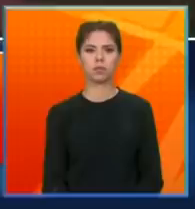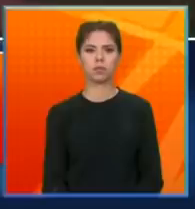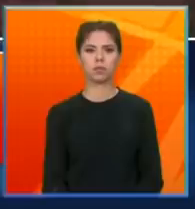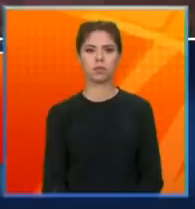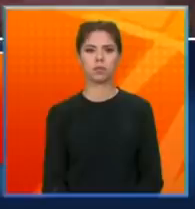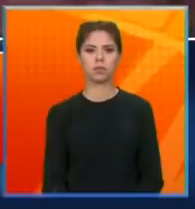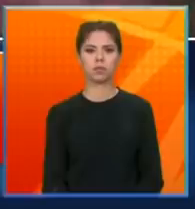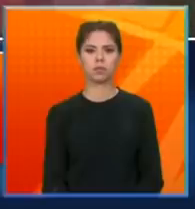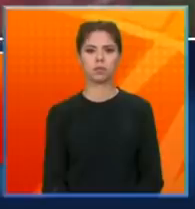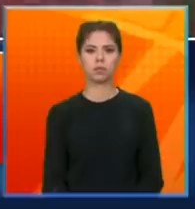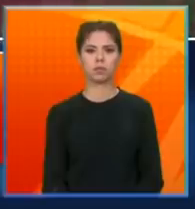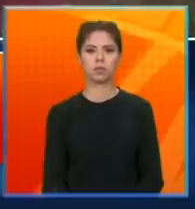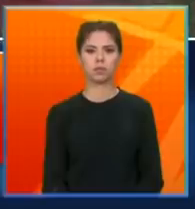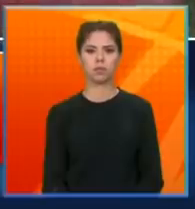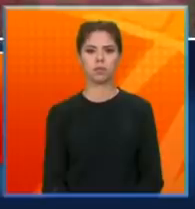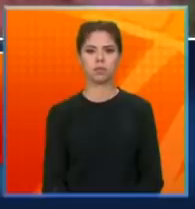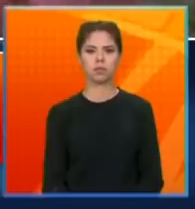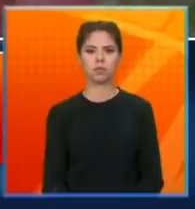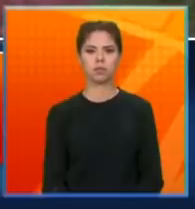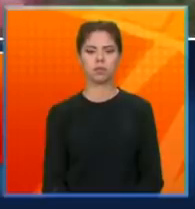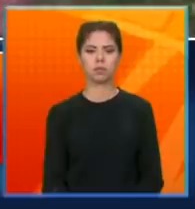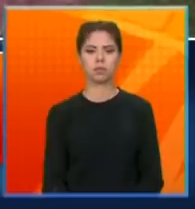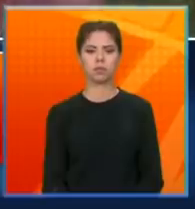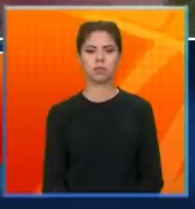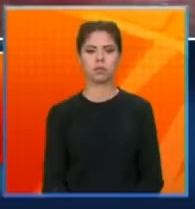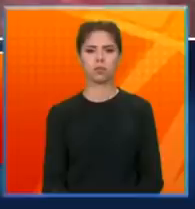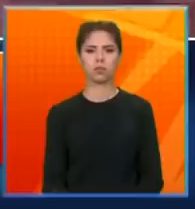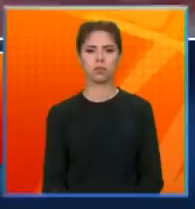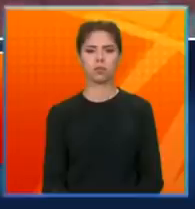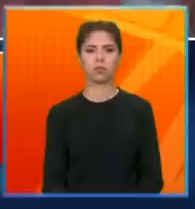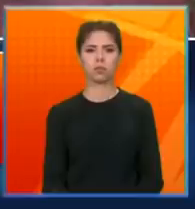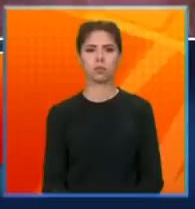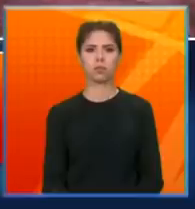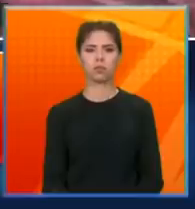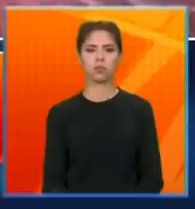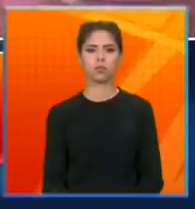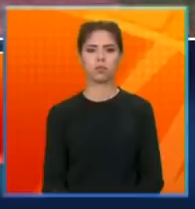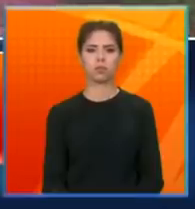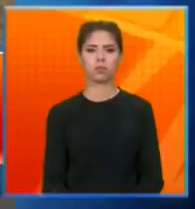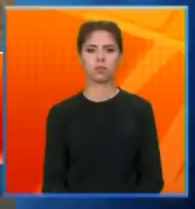düş. Kanıyor. Kanıyor beni. Kafam şu an.